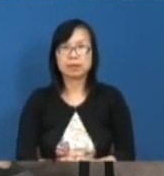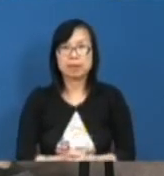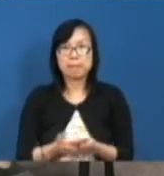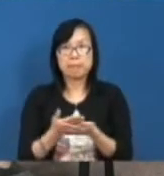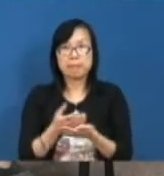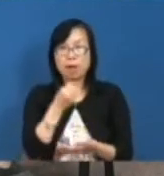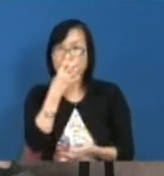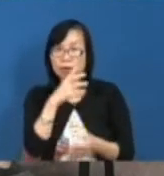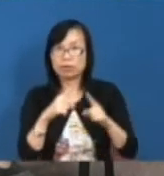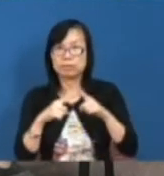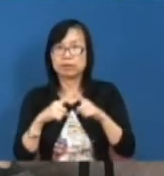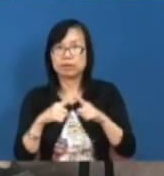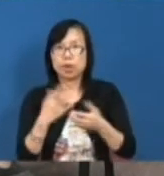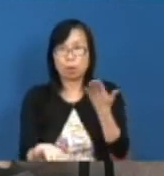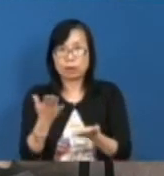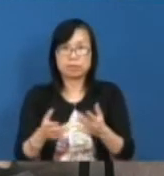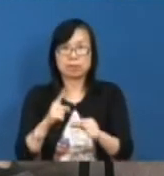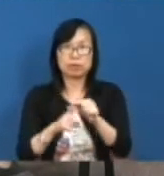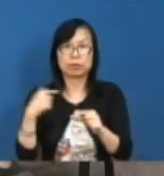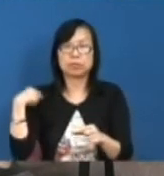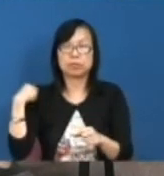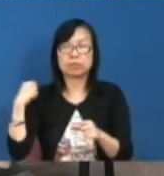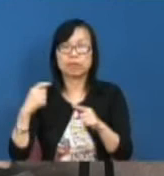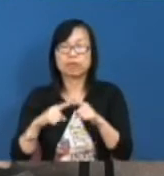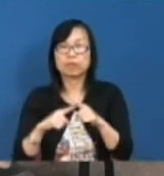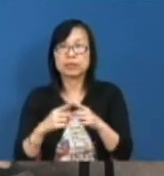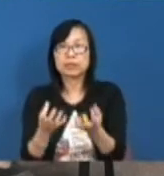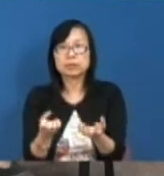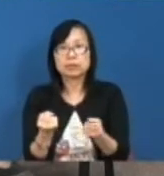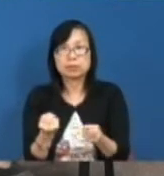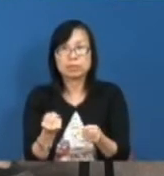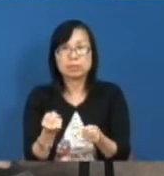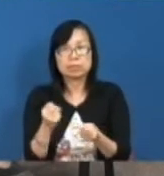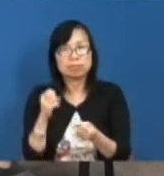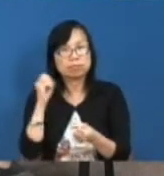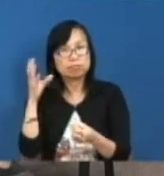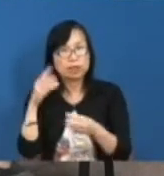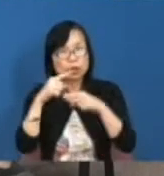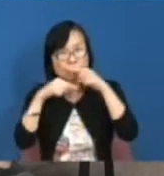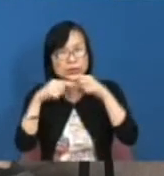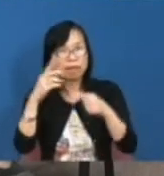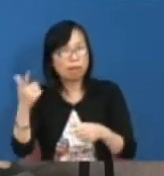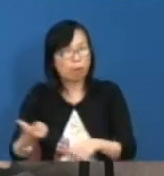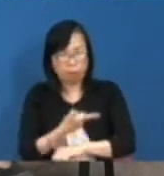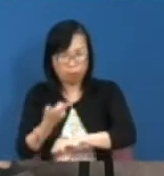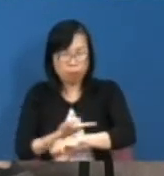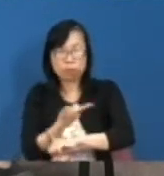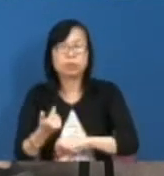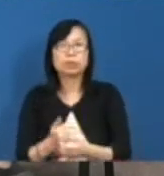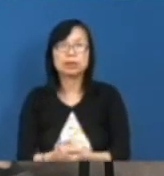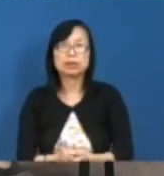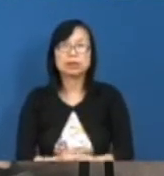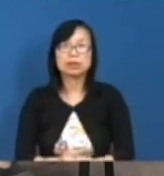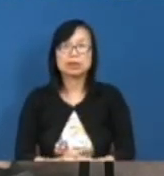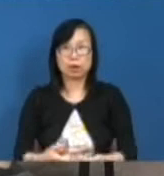香港人或者中國人接受呢一種咁嘅倫理太耐， 逢系存在嘅必然合理，逢系